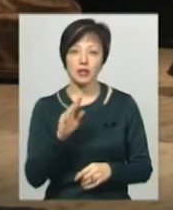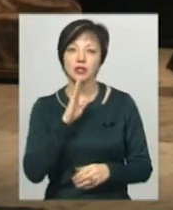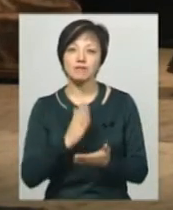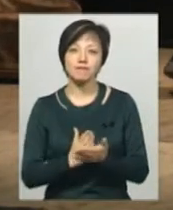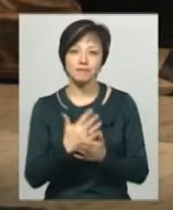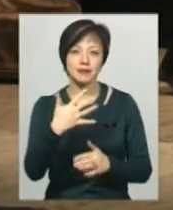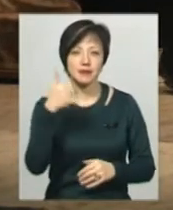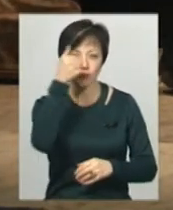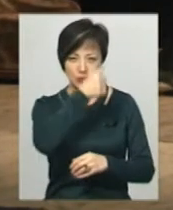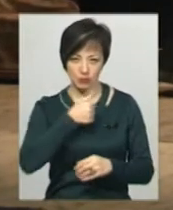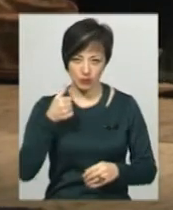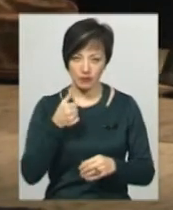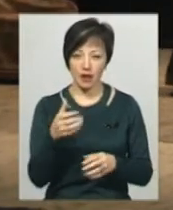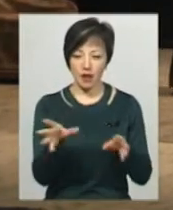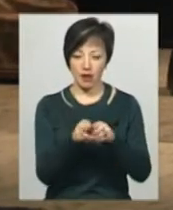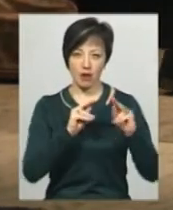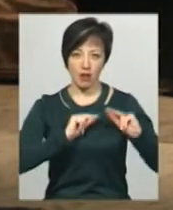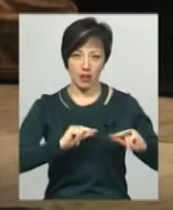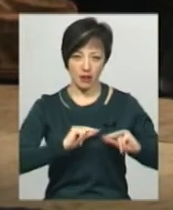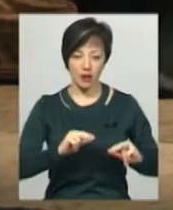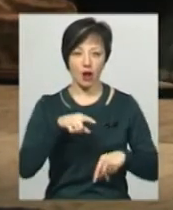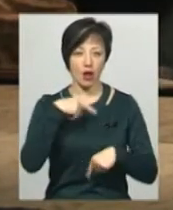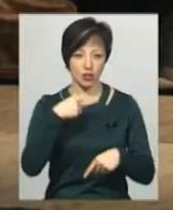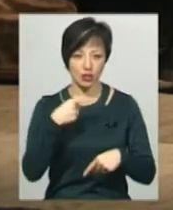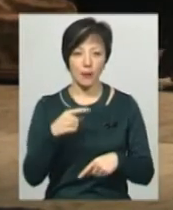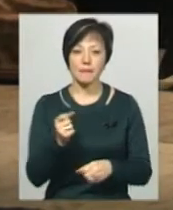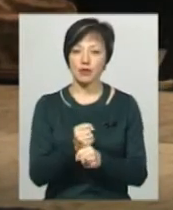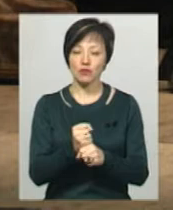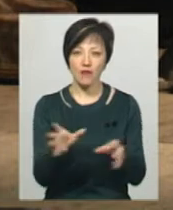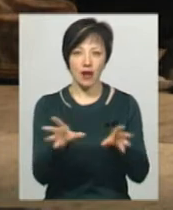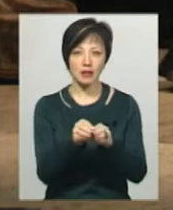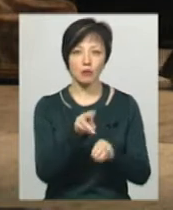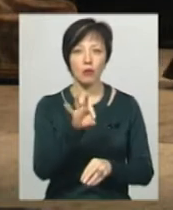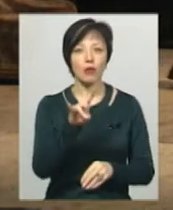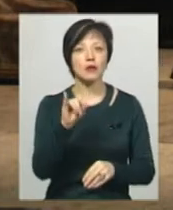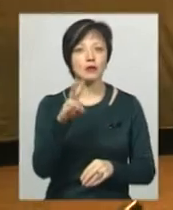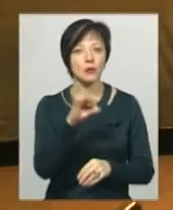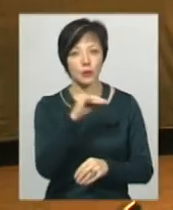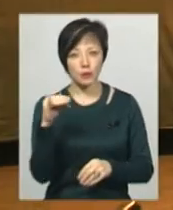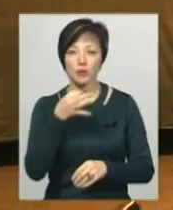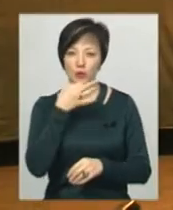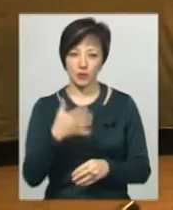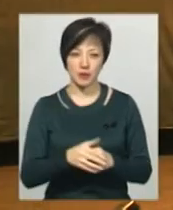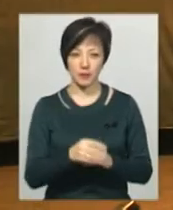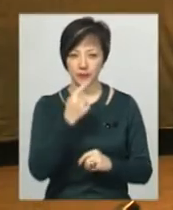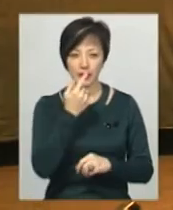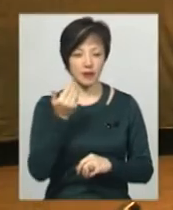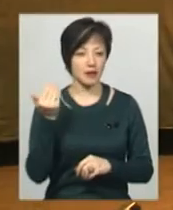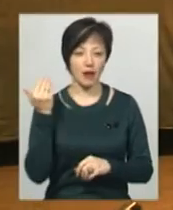працює півстоліття. Її колега Олександр Топоринський каже, працювати з Поліною Попач подобається. Буквально